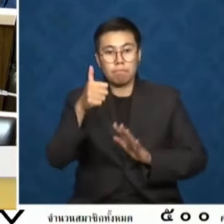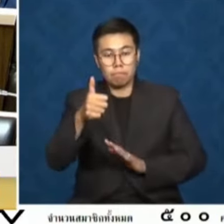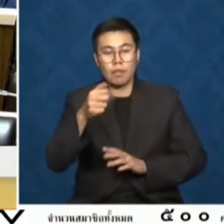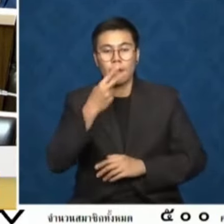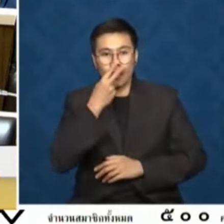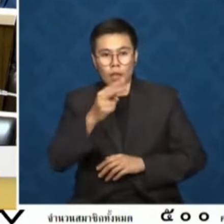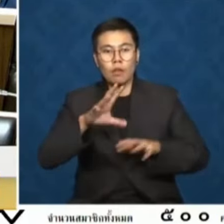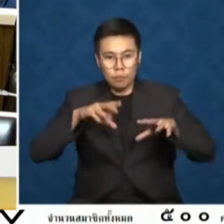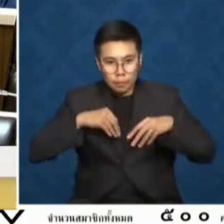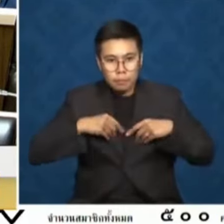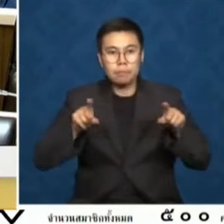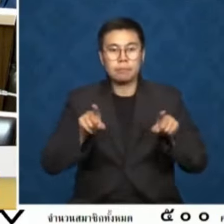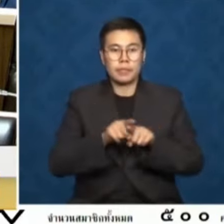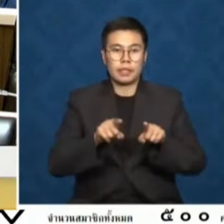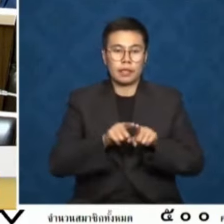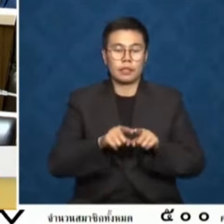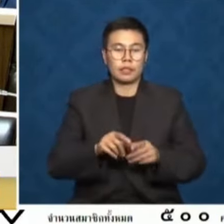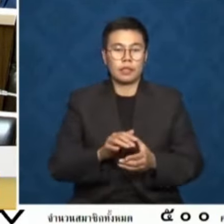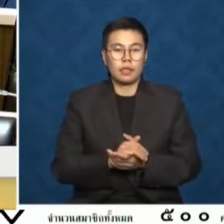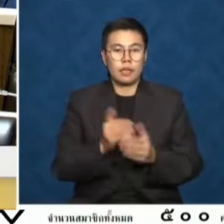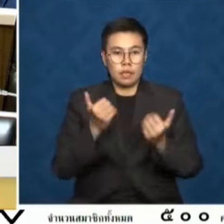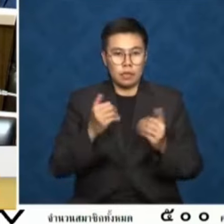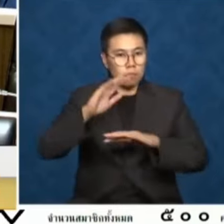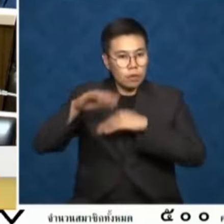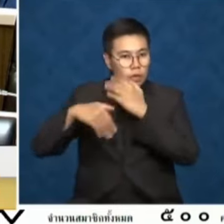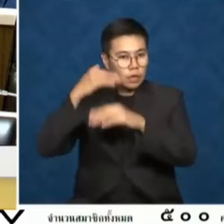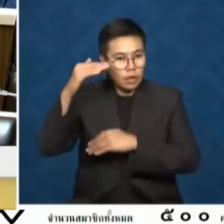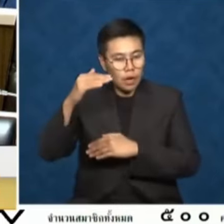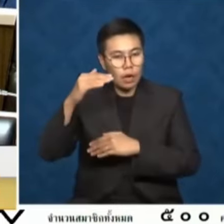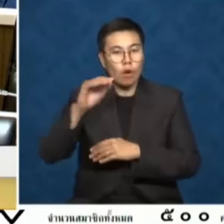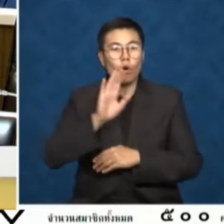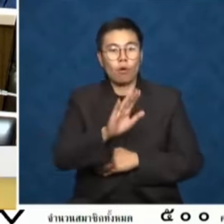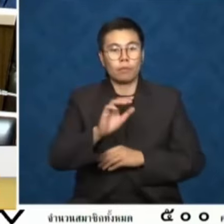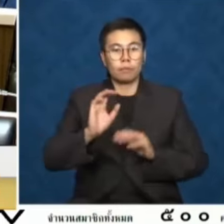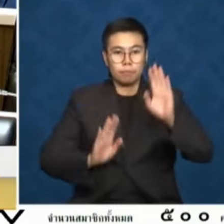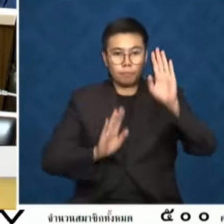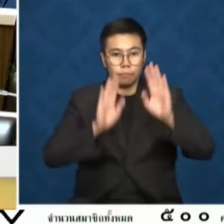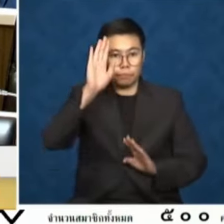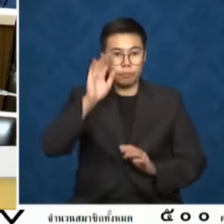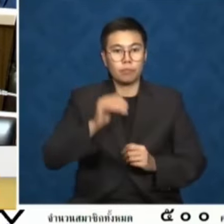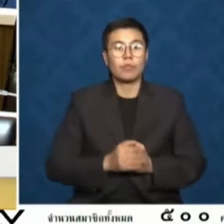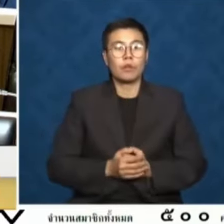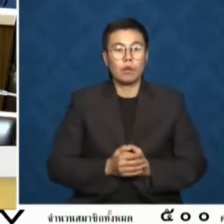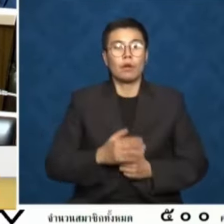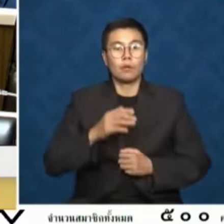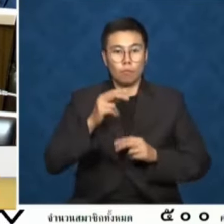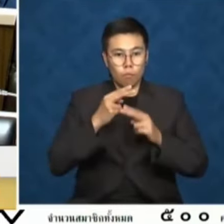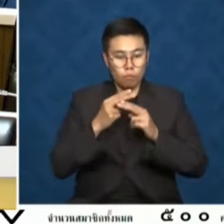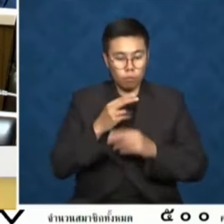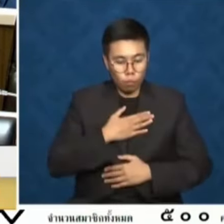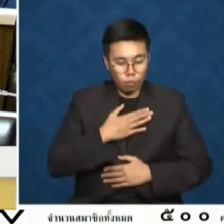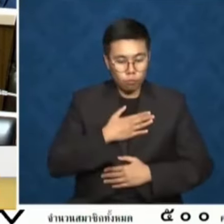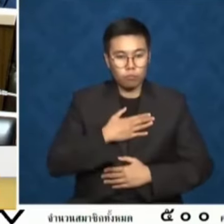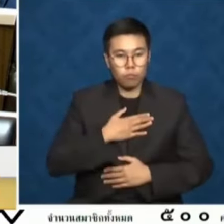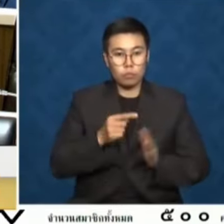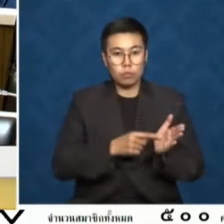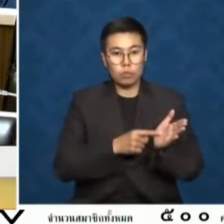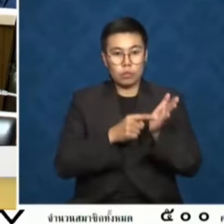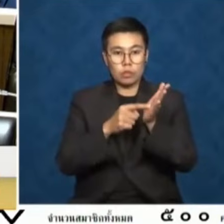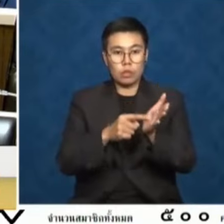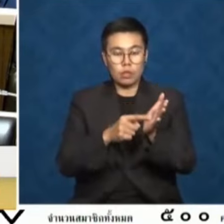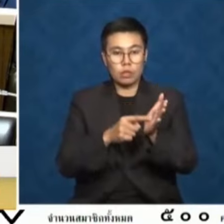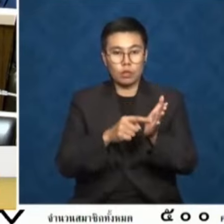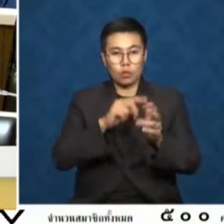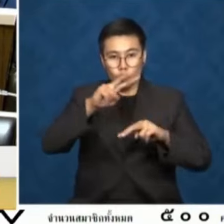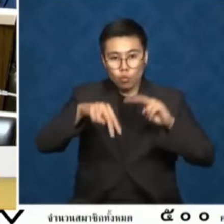แล้วนี่คือทางออกความเจริญงามที่แท้จริงของระบอบประชาธิปไตยเพราะฉะนั้นกับผมขอเสนอให้มีการเข้ม